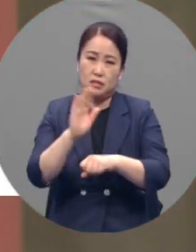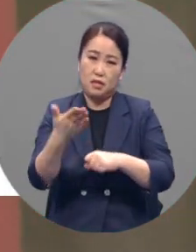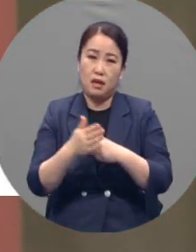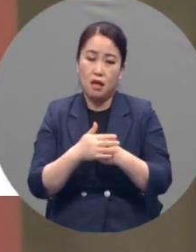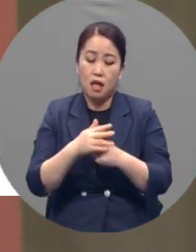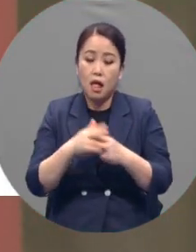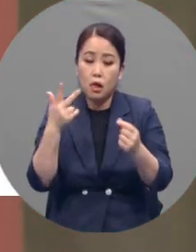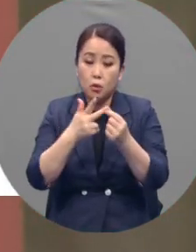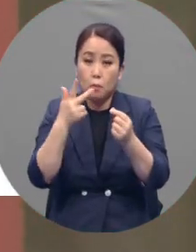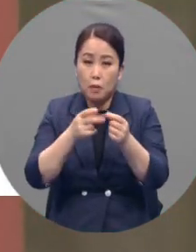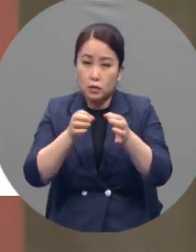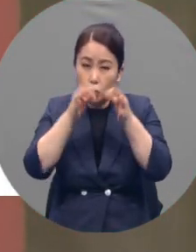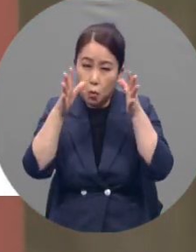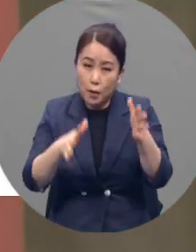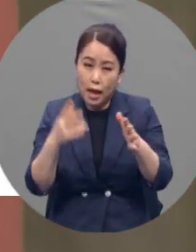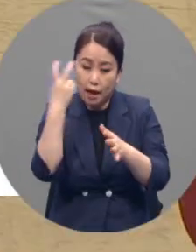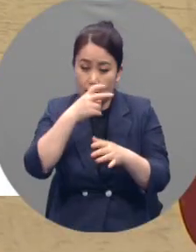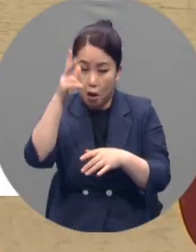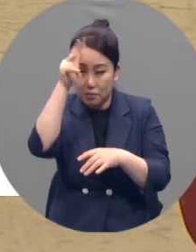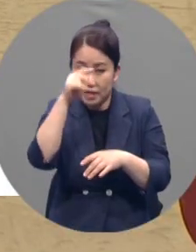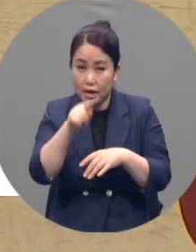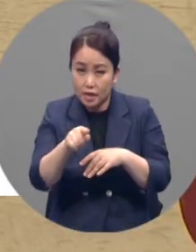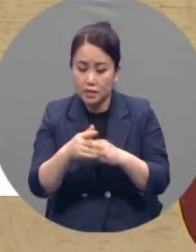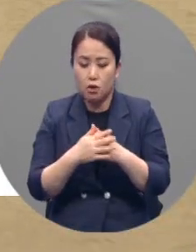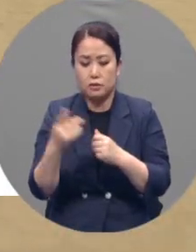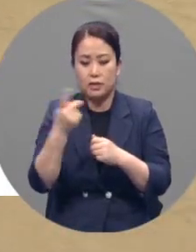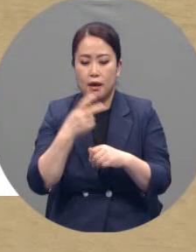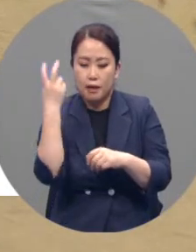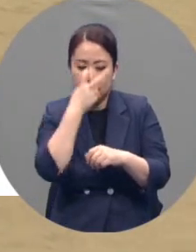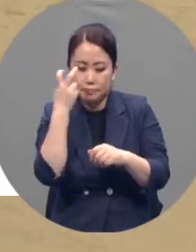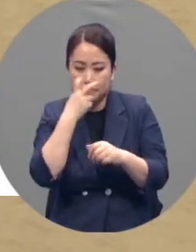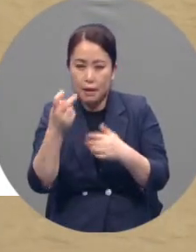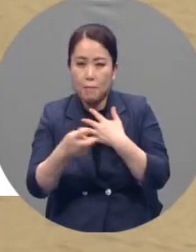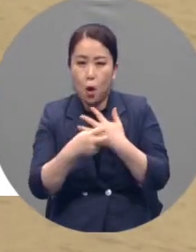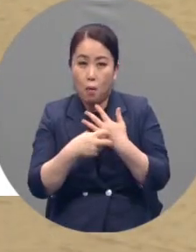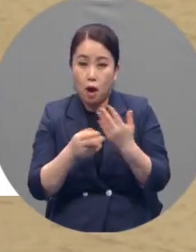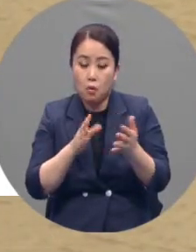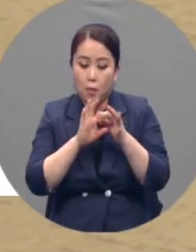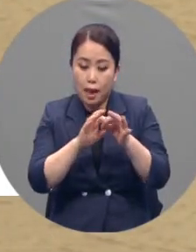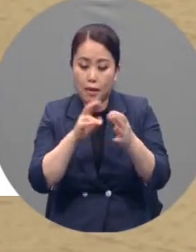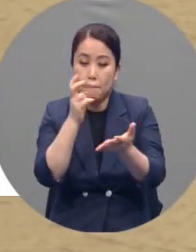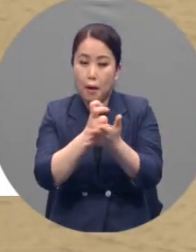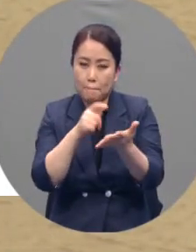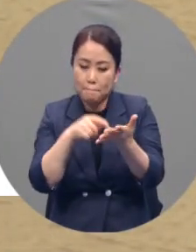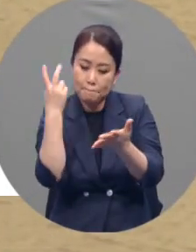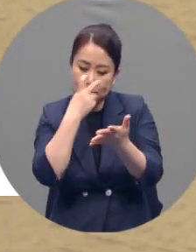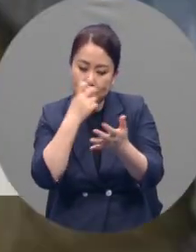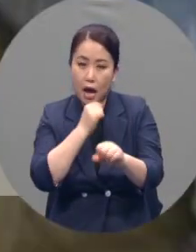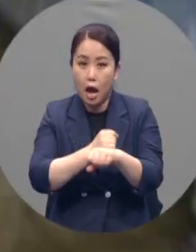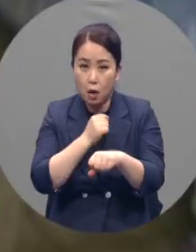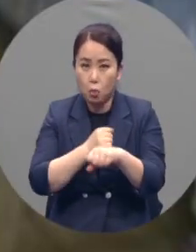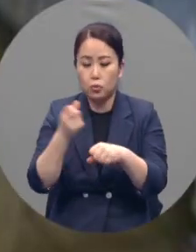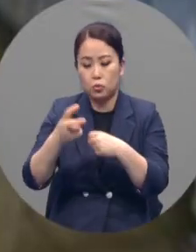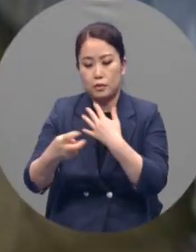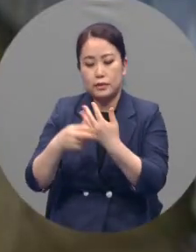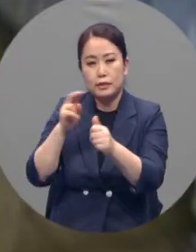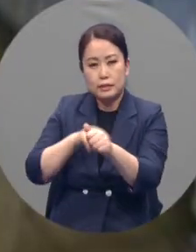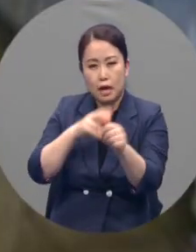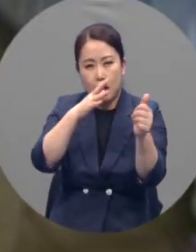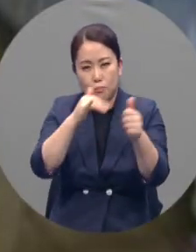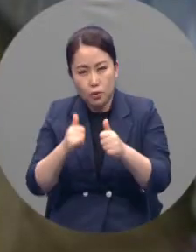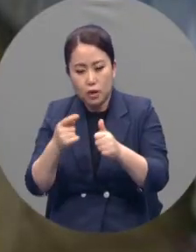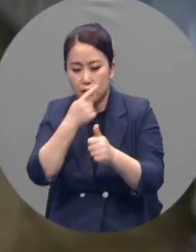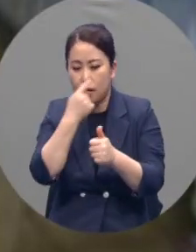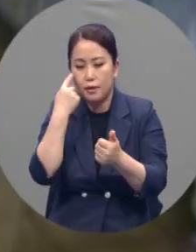걸친 법의학 감정과 아영이를 진료한 의사 등을 증인으로 불러 혐의 입증에 주력했습니다. 아영이 머리